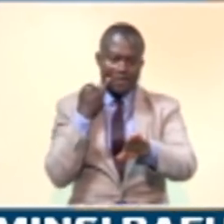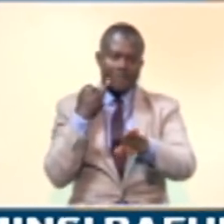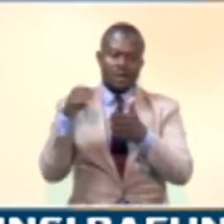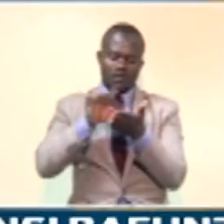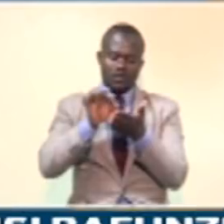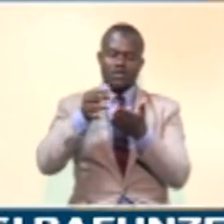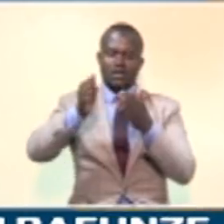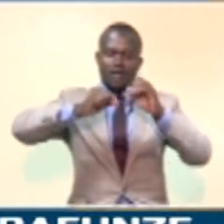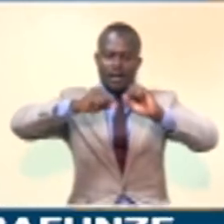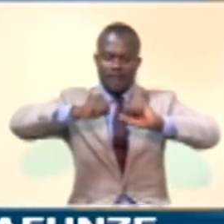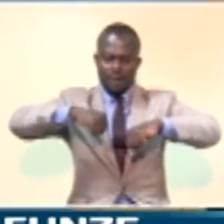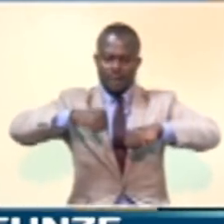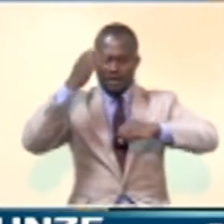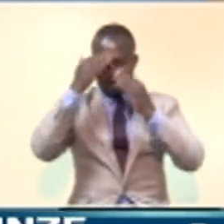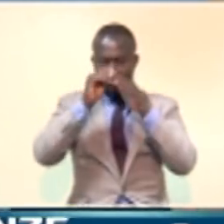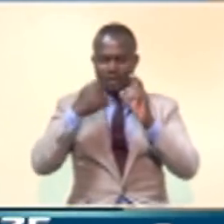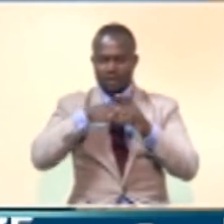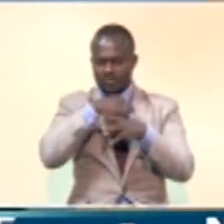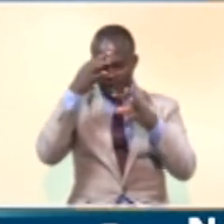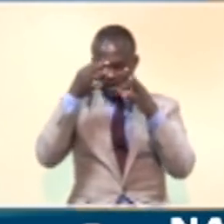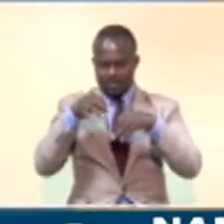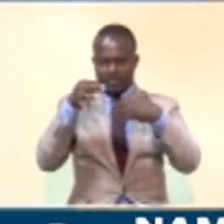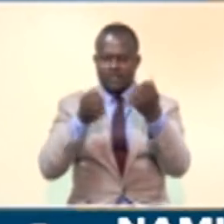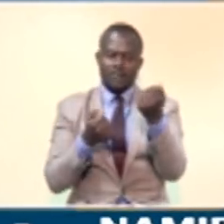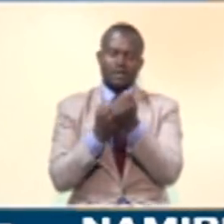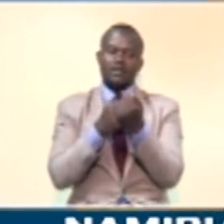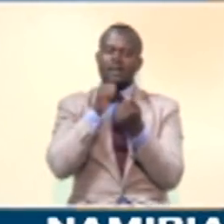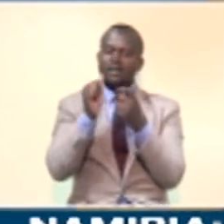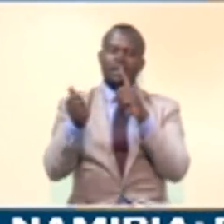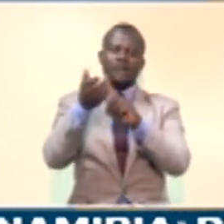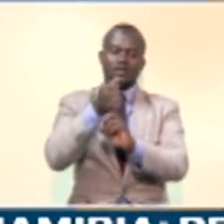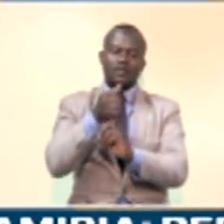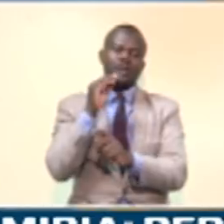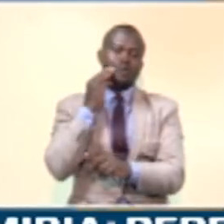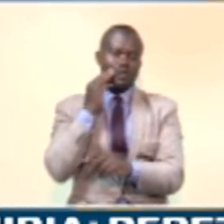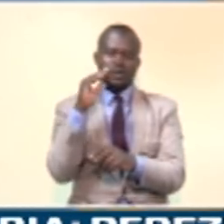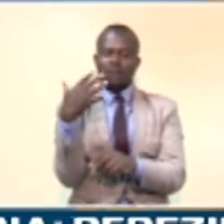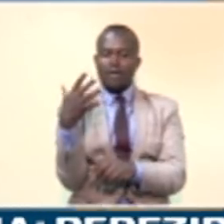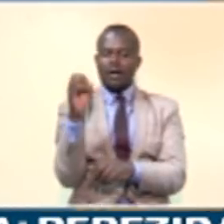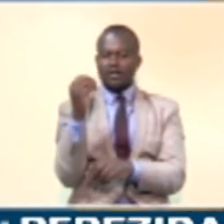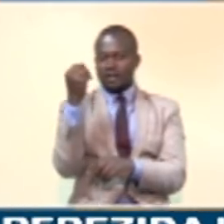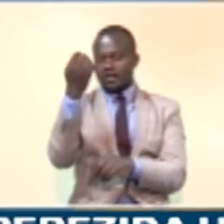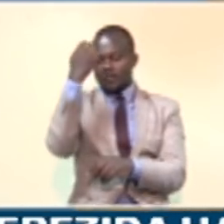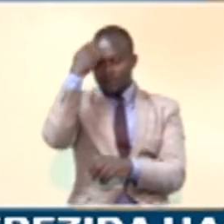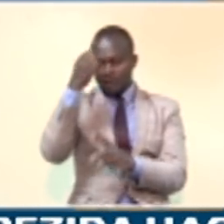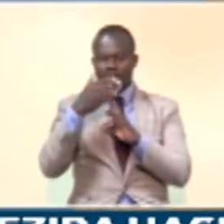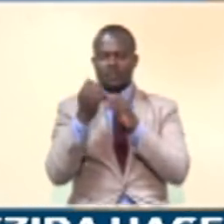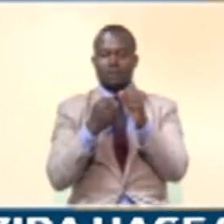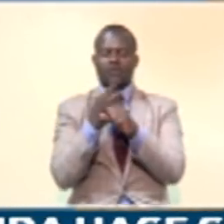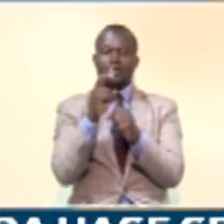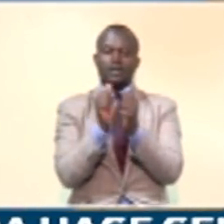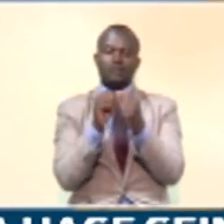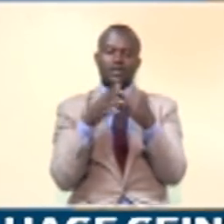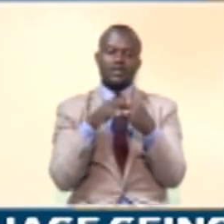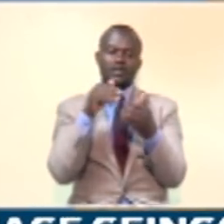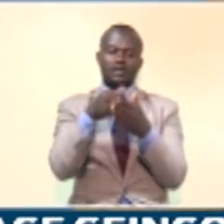dusinyana amasezerano, kuko twiyemeje gutanga inkunga itarigeze igerwaho ya miliyoni 500 z'amayero hagati ya 2019